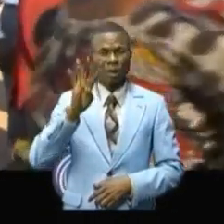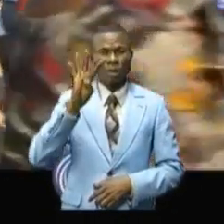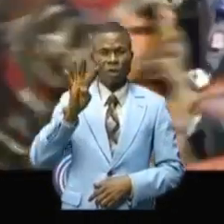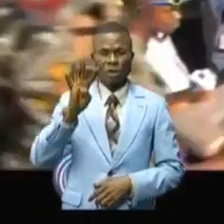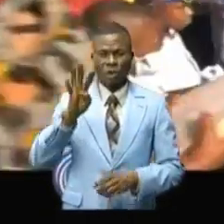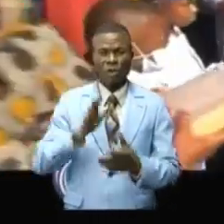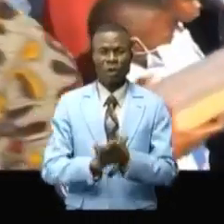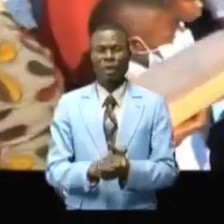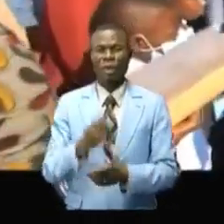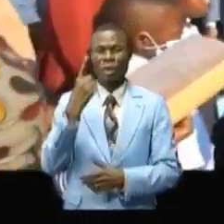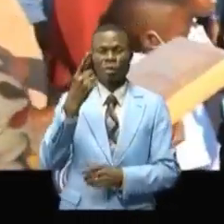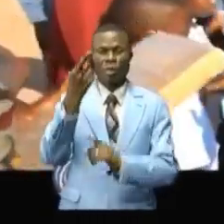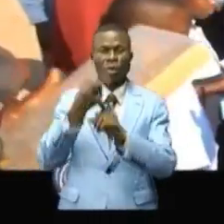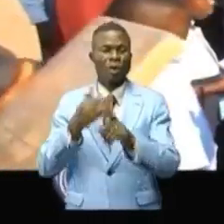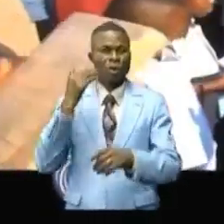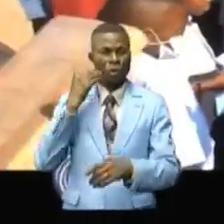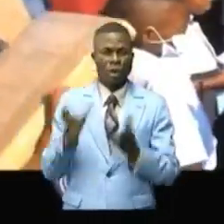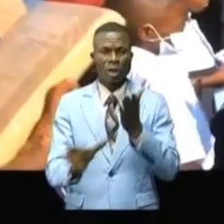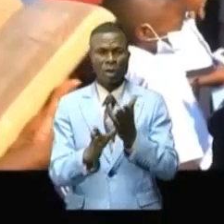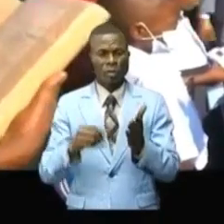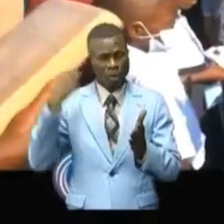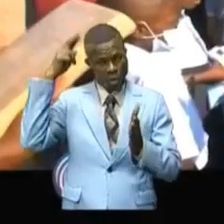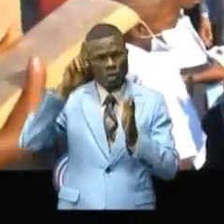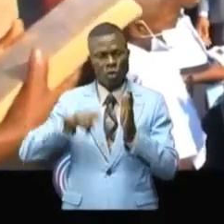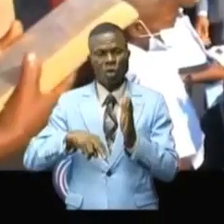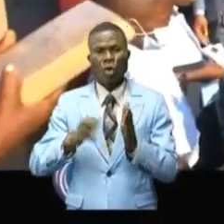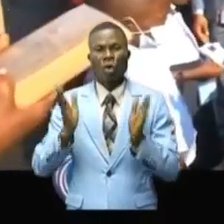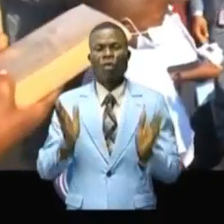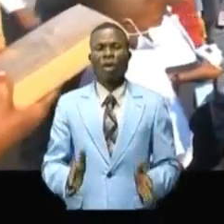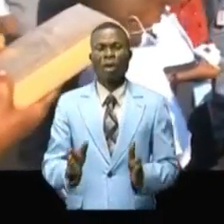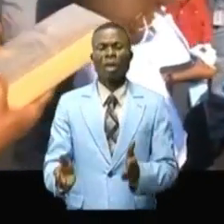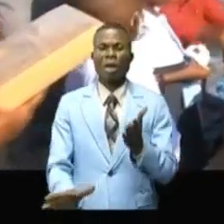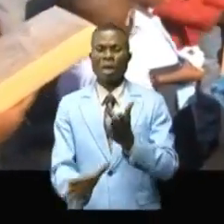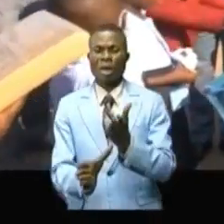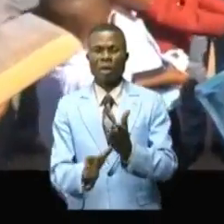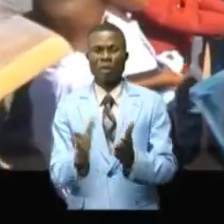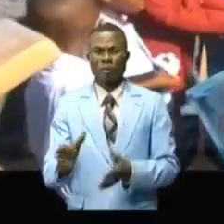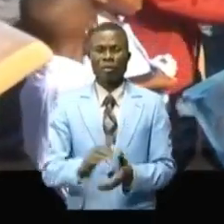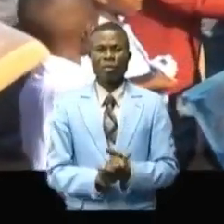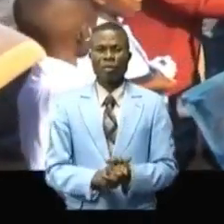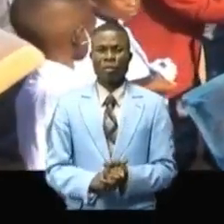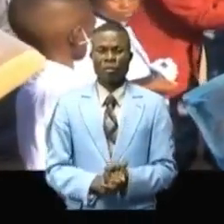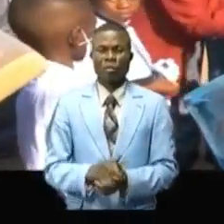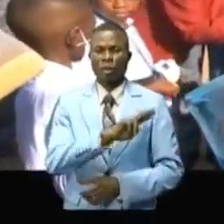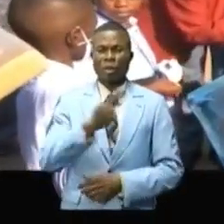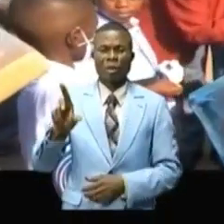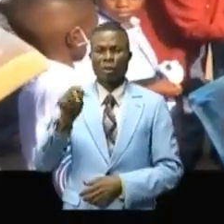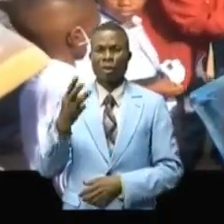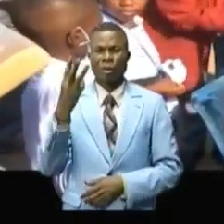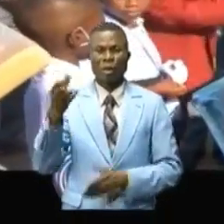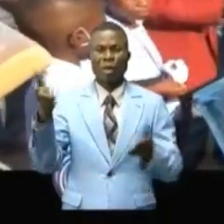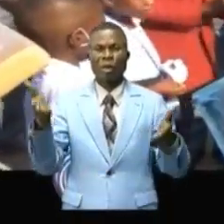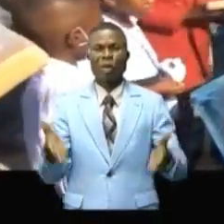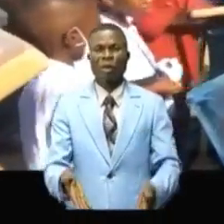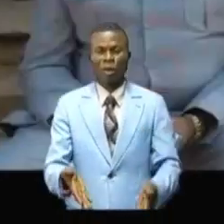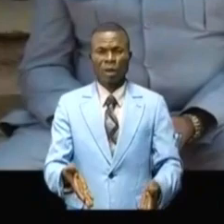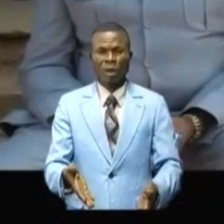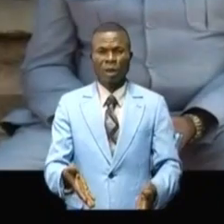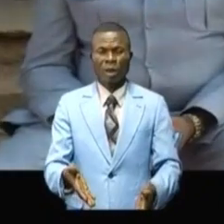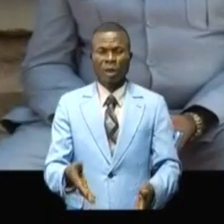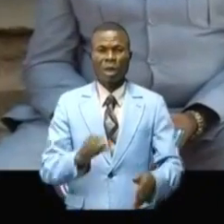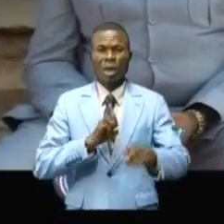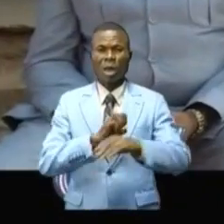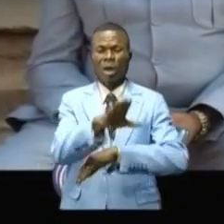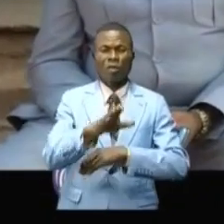Martin Makita Fwamba, vice-gouverneur et gouverneur ad intérim du Kasaï Central ce jeudi 1er juin 2023, en présence, hormis de l'envoyé